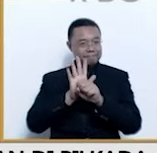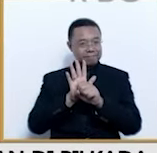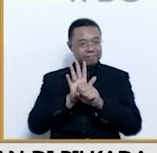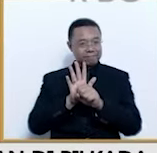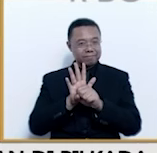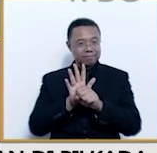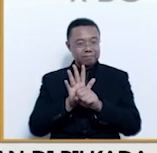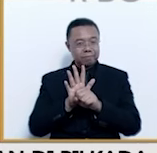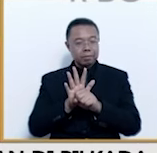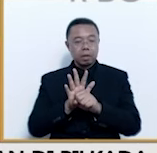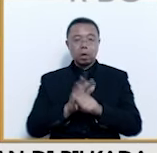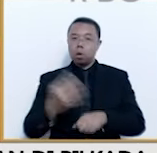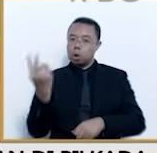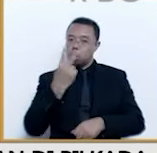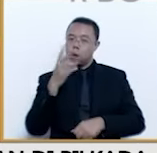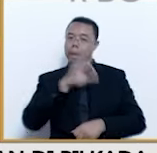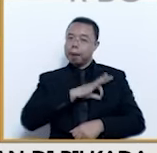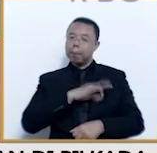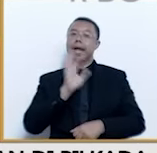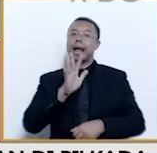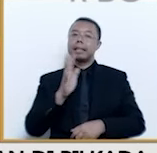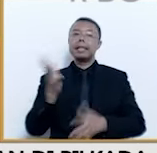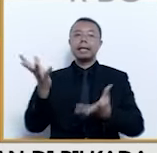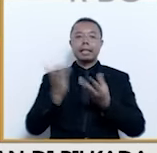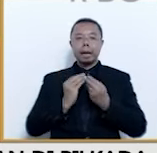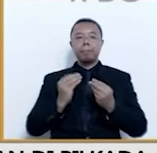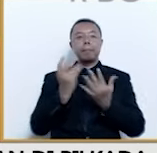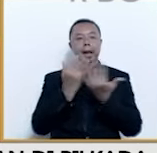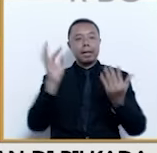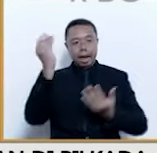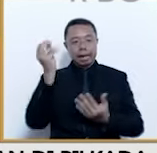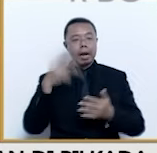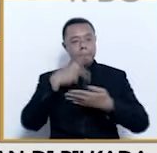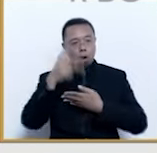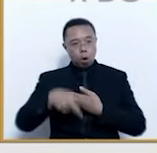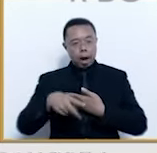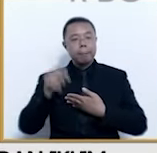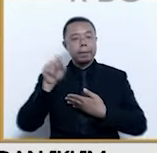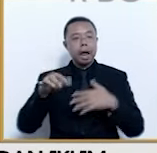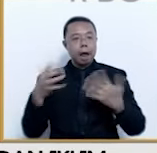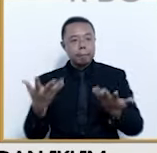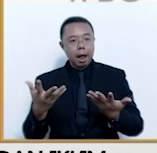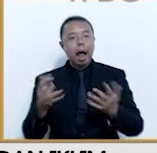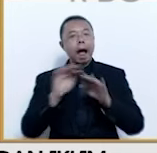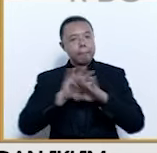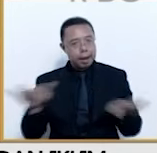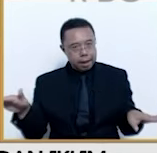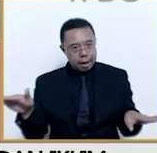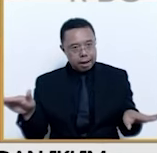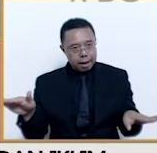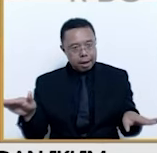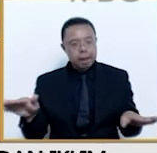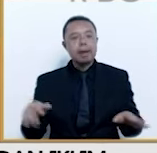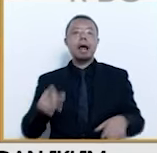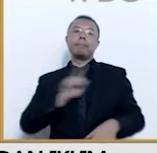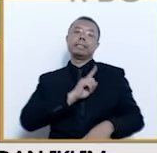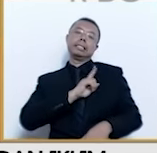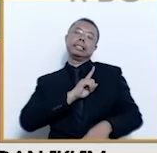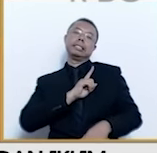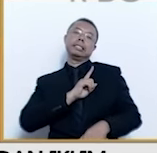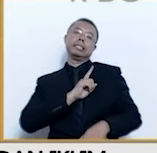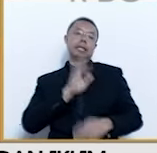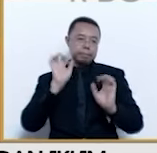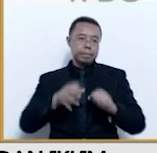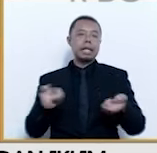pandemi dua manfaatnya yang bakal diperoleh rakyat Jakarta dari program dharmakun yaitu aman dan mandiri